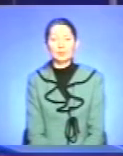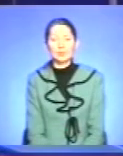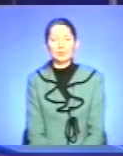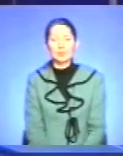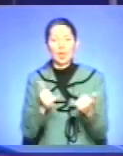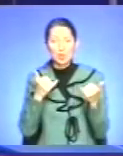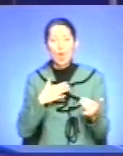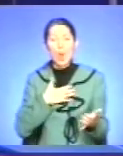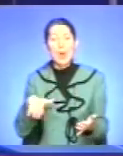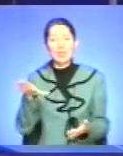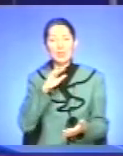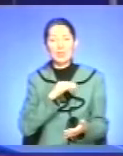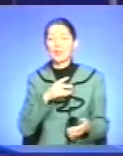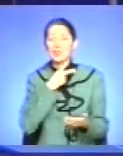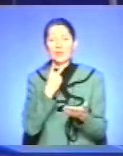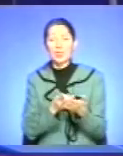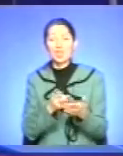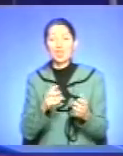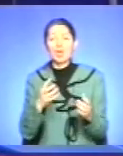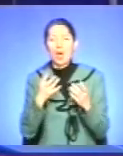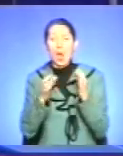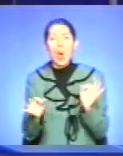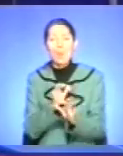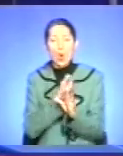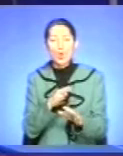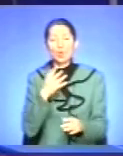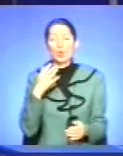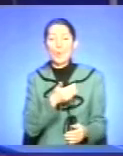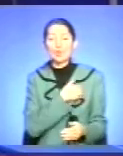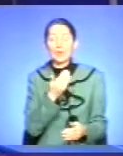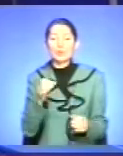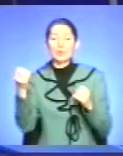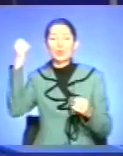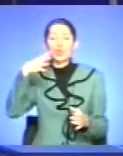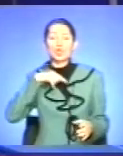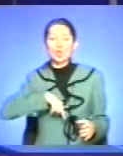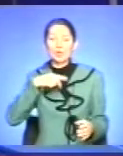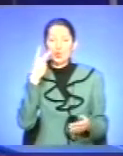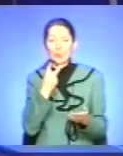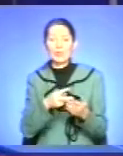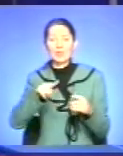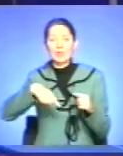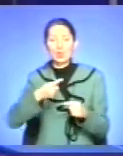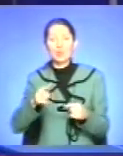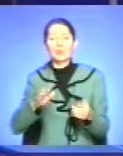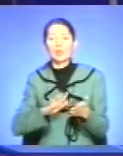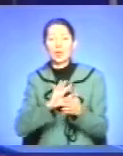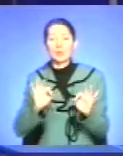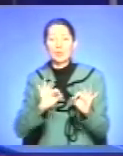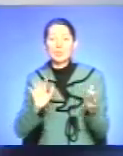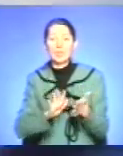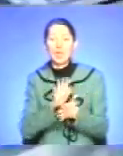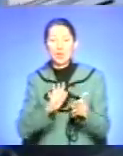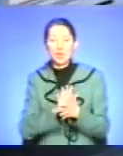На сьогодні у мене все. І незважаючи на похмуру погоду, бажаю вам сонячного настрою. Побачимось у наступних інформаційних випусках.